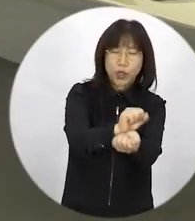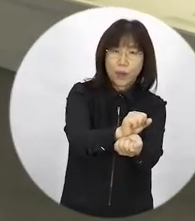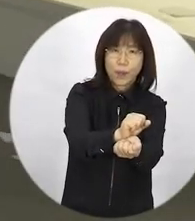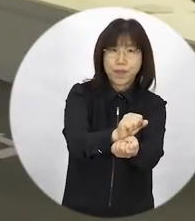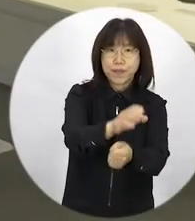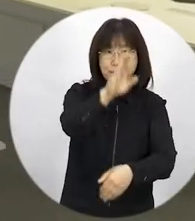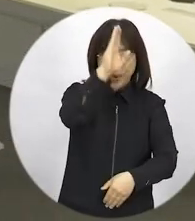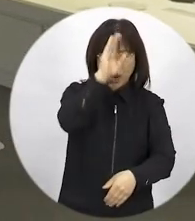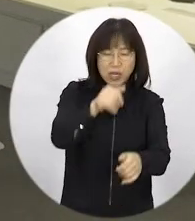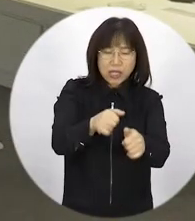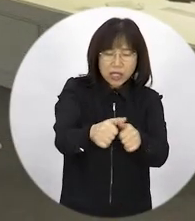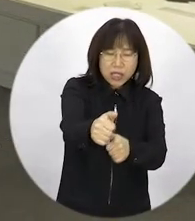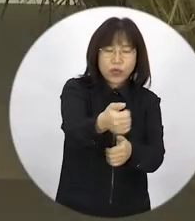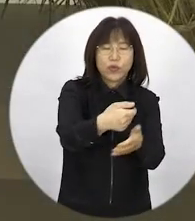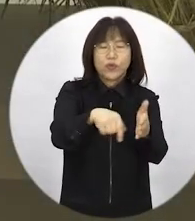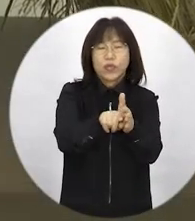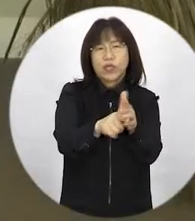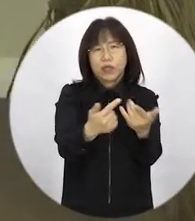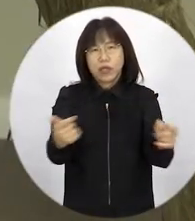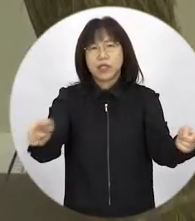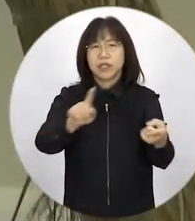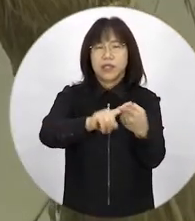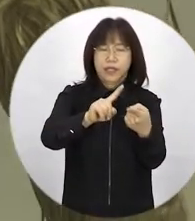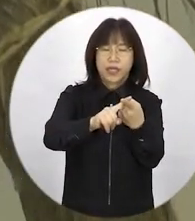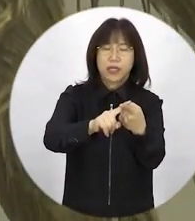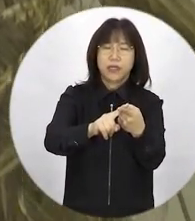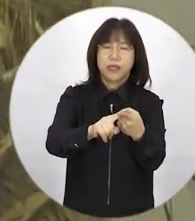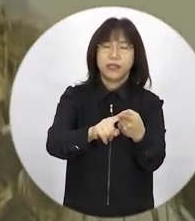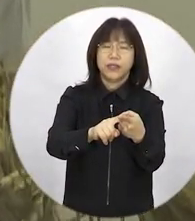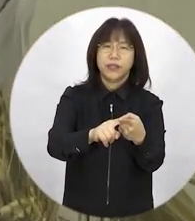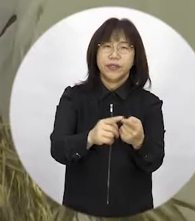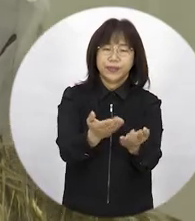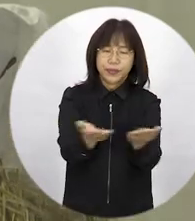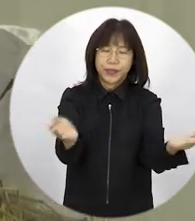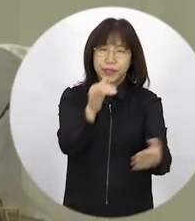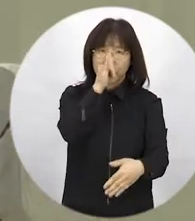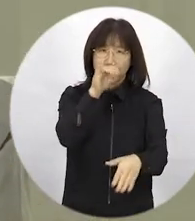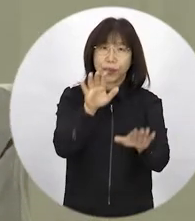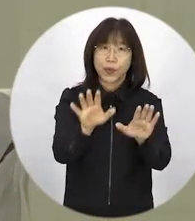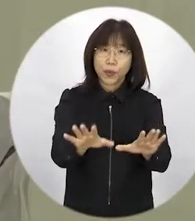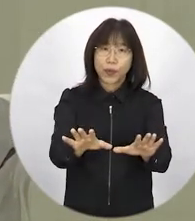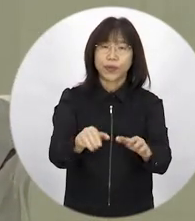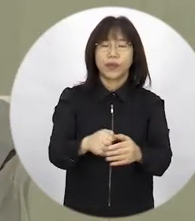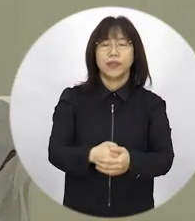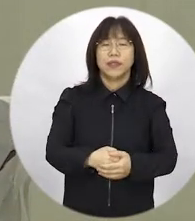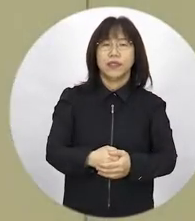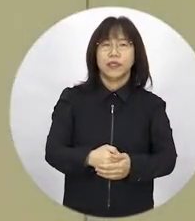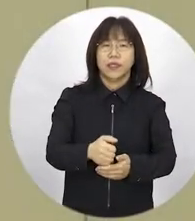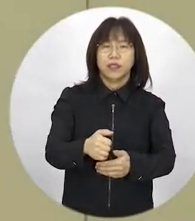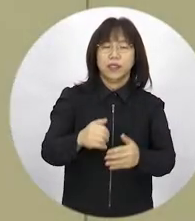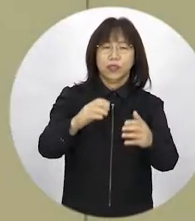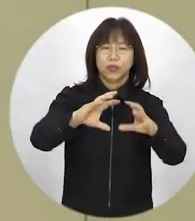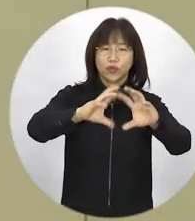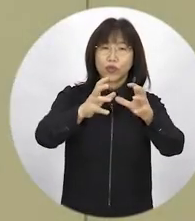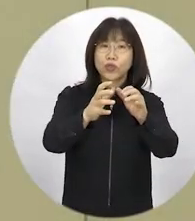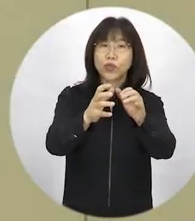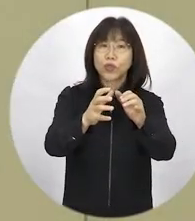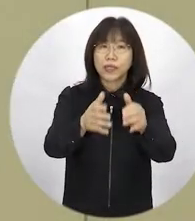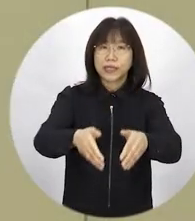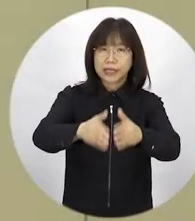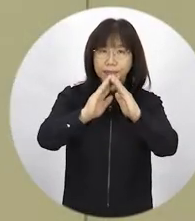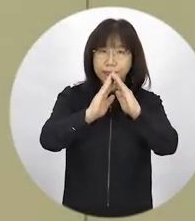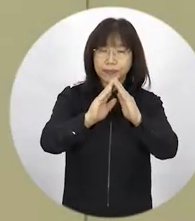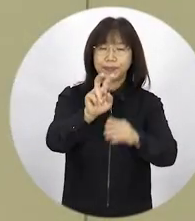위한 노력들 등 총 4부로 구성되어 있습니다 특히 허준 박물관 은 이번 특별전을 위해 국립 민속